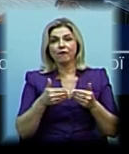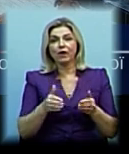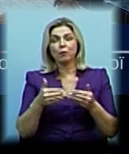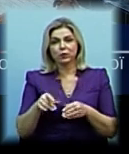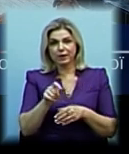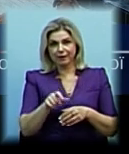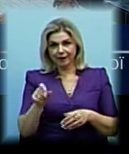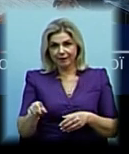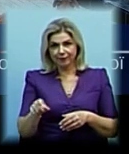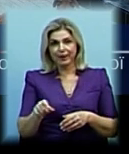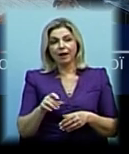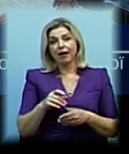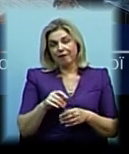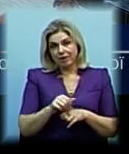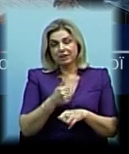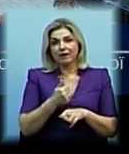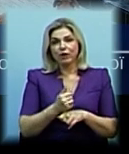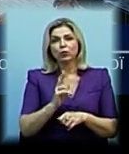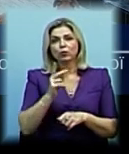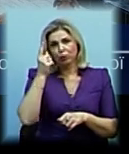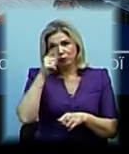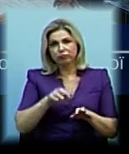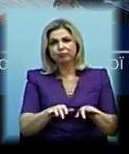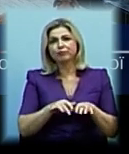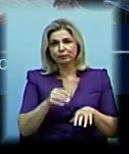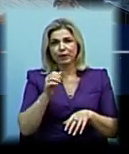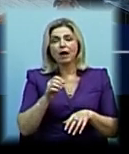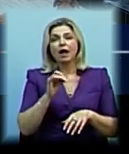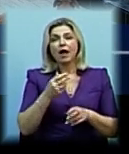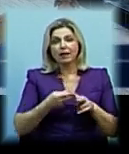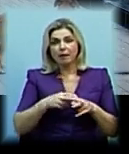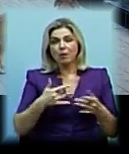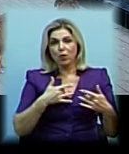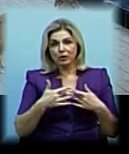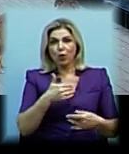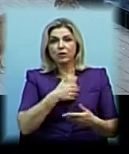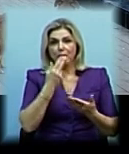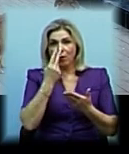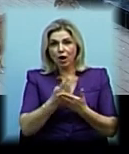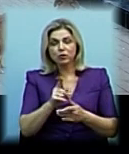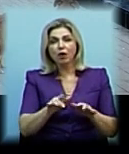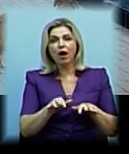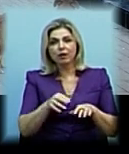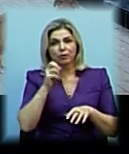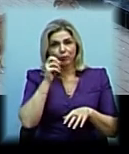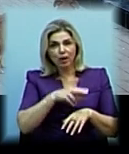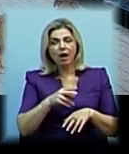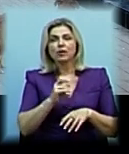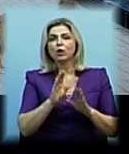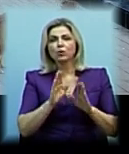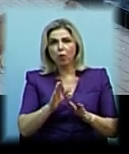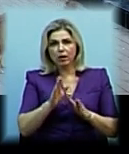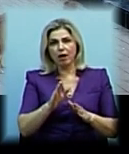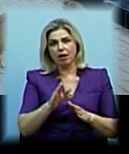Виступатимуть наші випускники, в основному айтішники. Тобто ми цим концертом хочемо показати, що айтішники не тільки ботани,